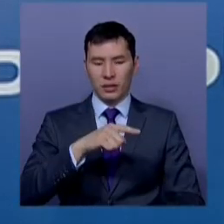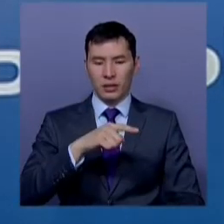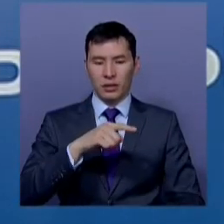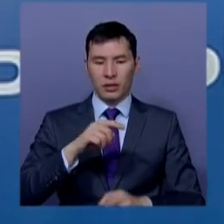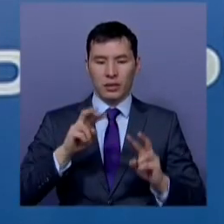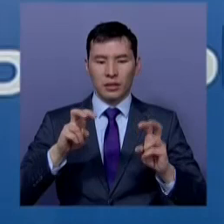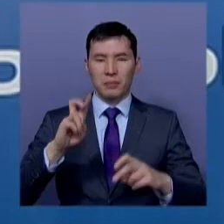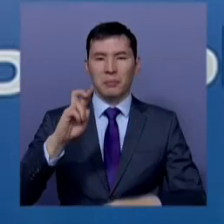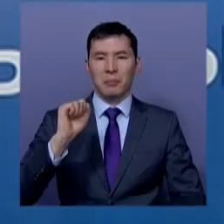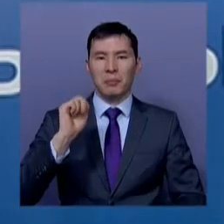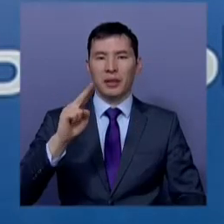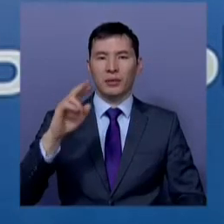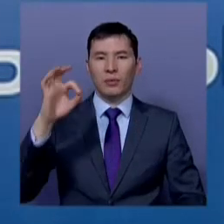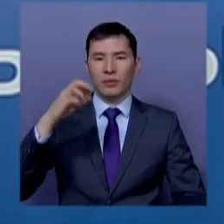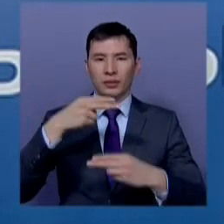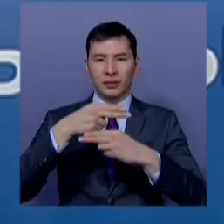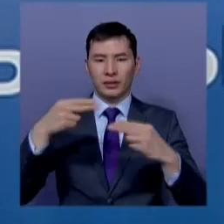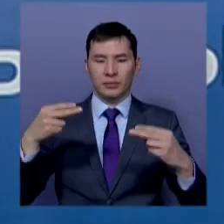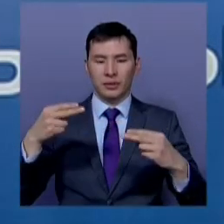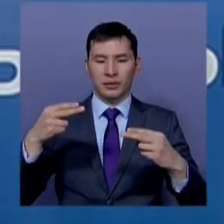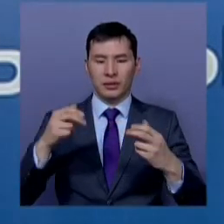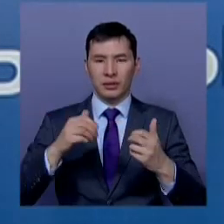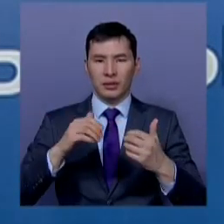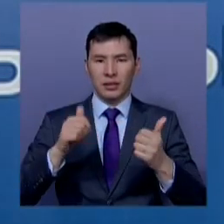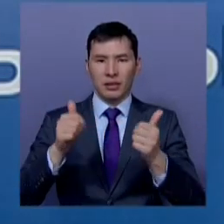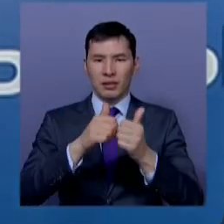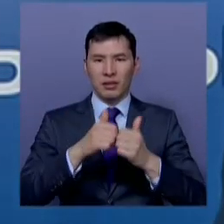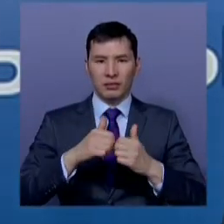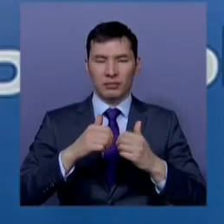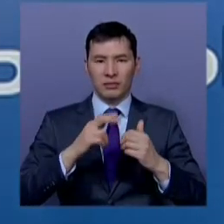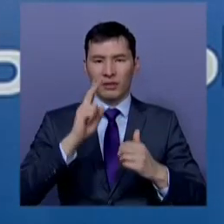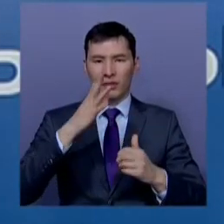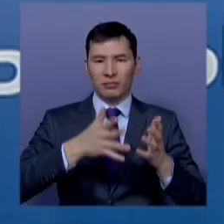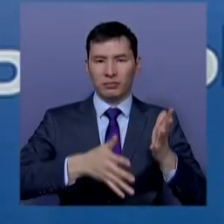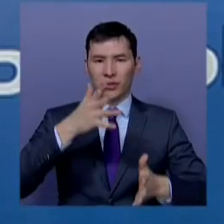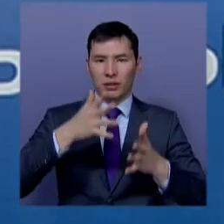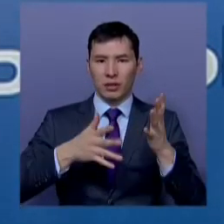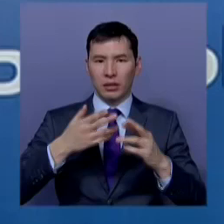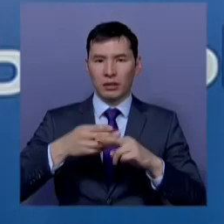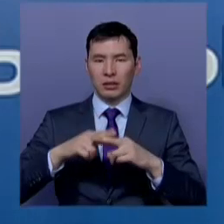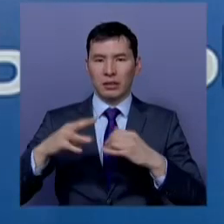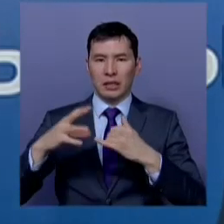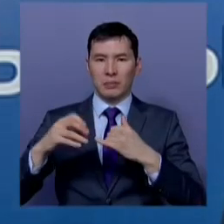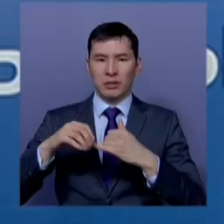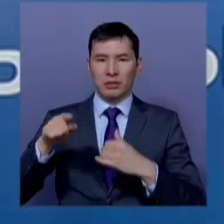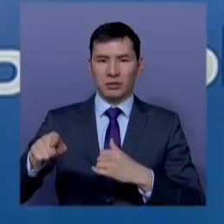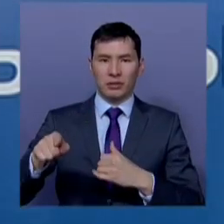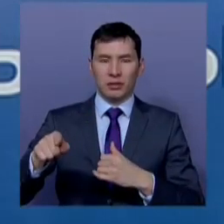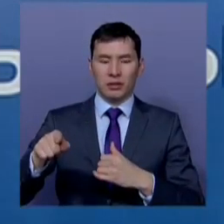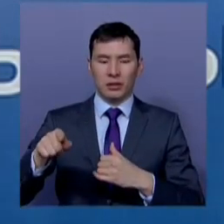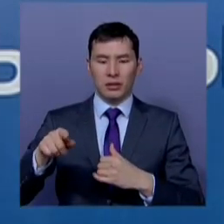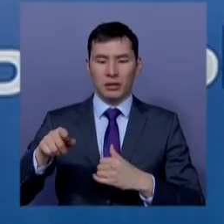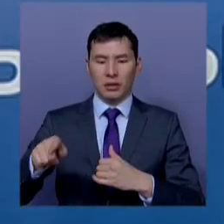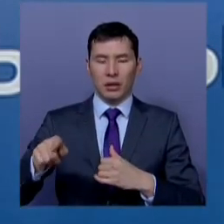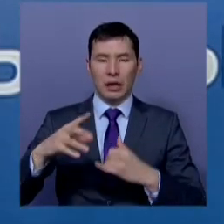паркинг жөнінде сұрақ қойып жатыр. Қастарында көп қабатты үйлер салып жатыр, сол жеріміз бар еді, сол залыпта екен ол жер. Сол